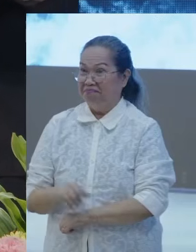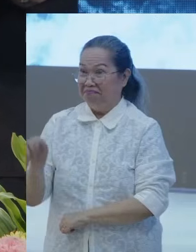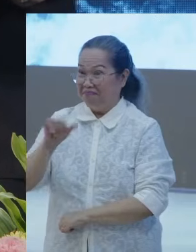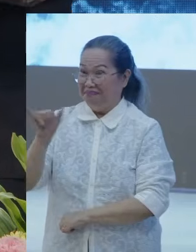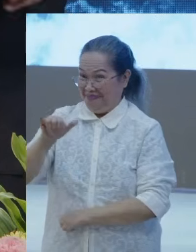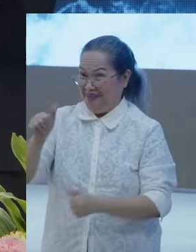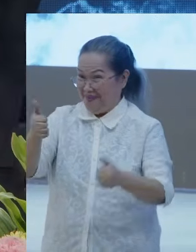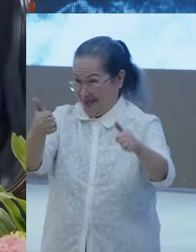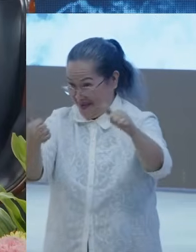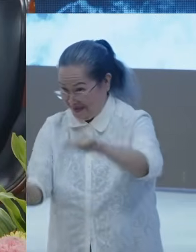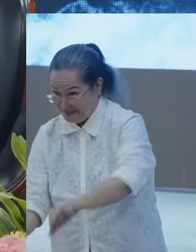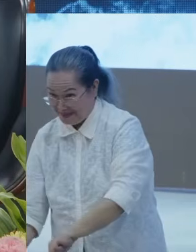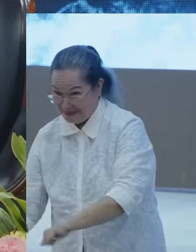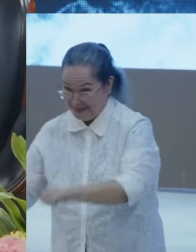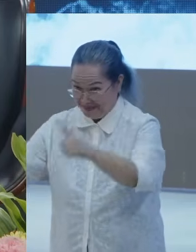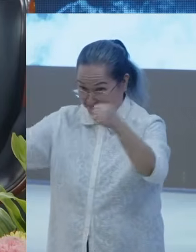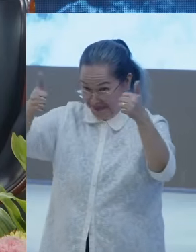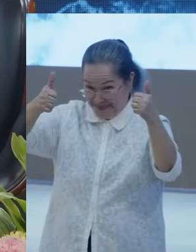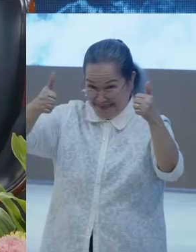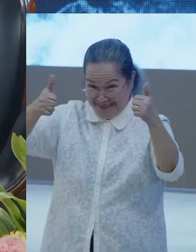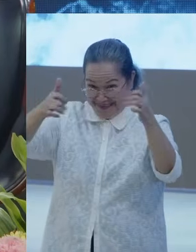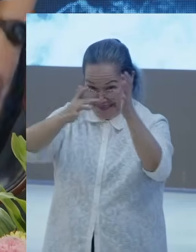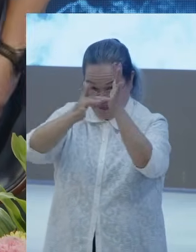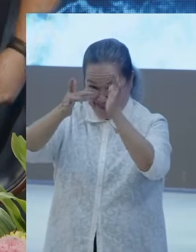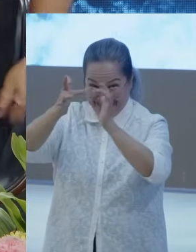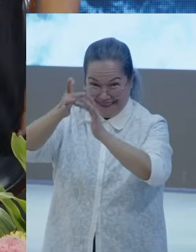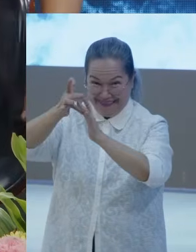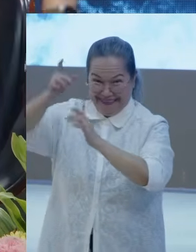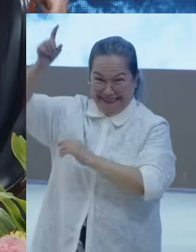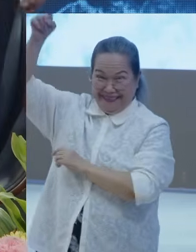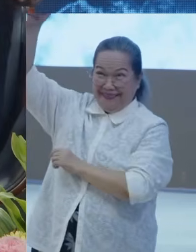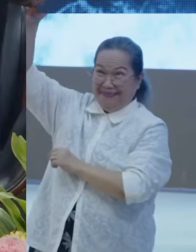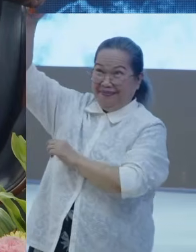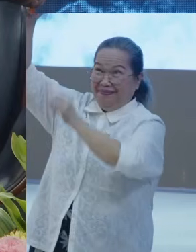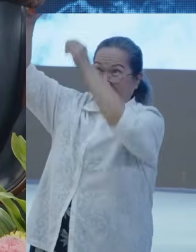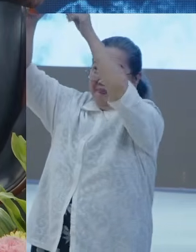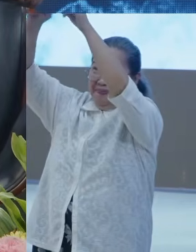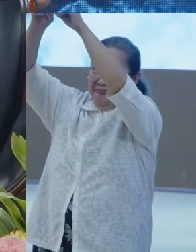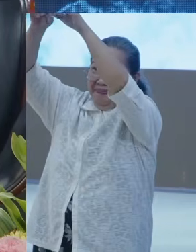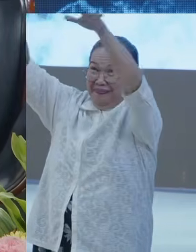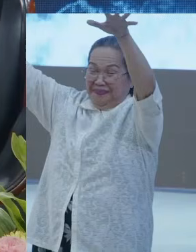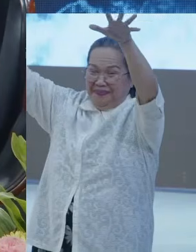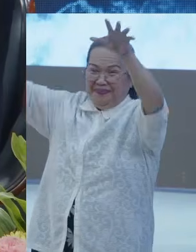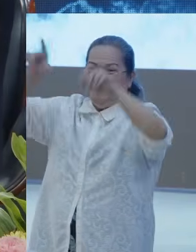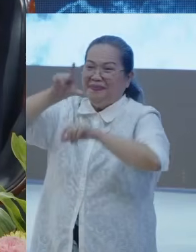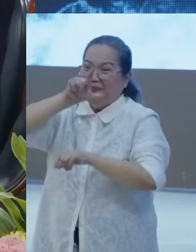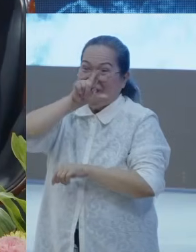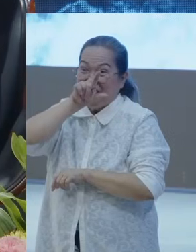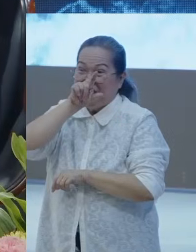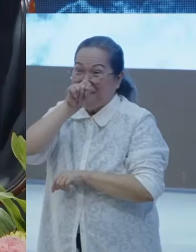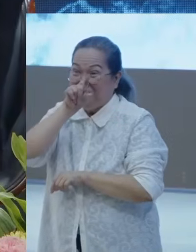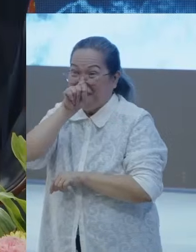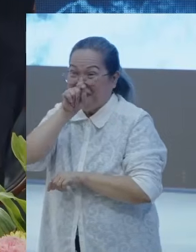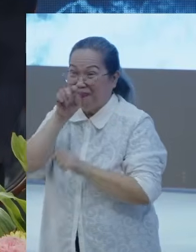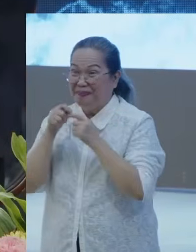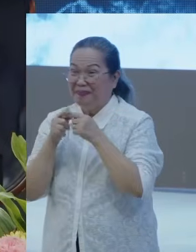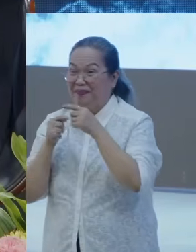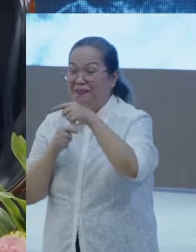baptismo. Nagbukas ang langit at ang boses ng Panginoon ay nanggaling sa langit at sinabi, "This is my beloved